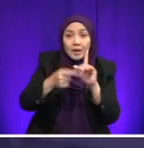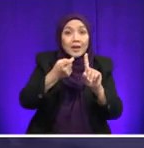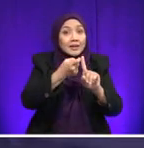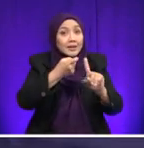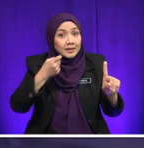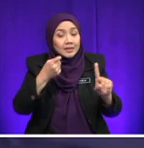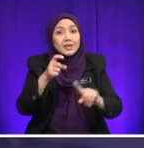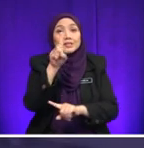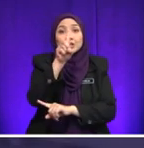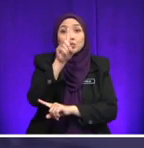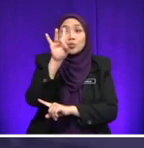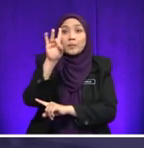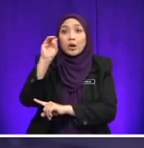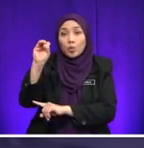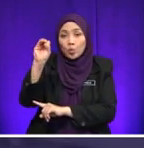108